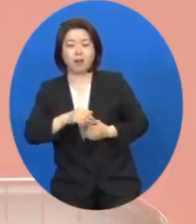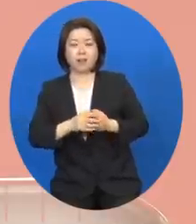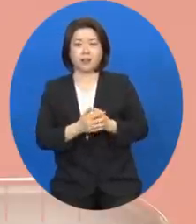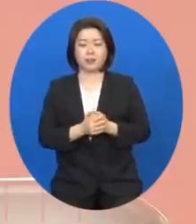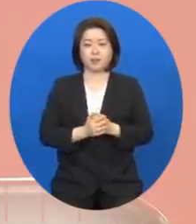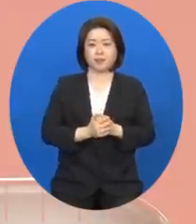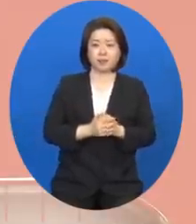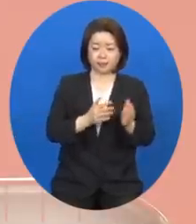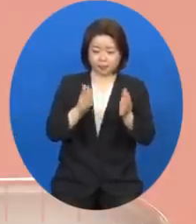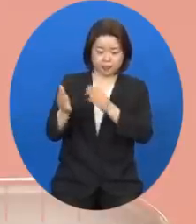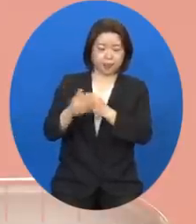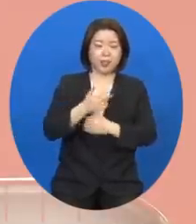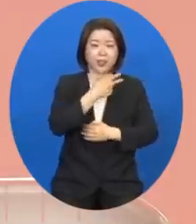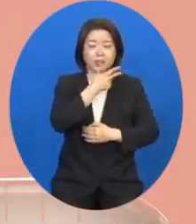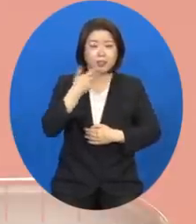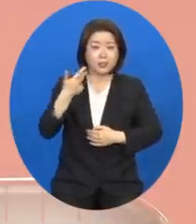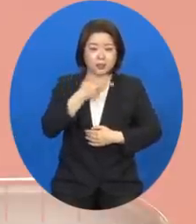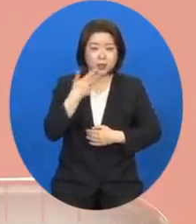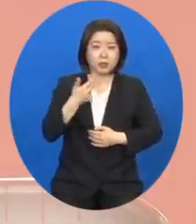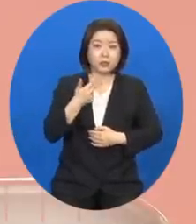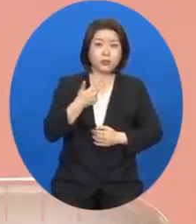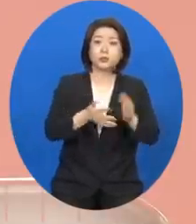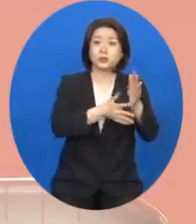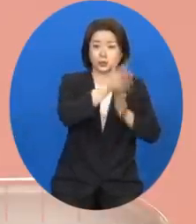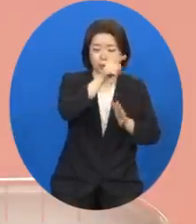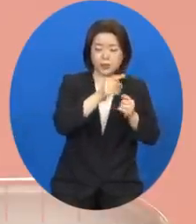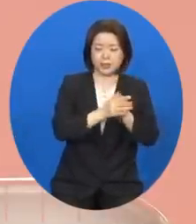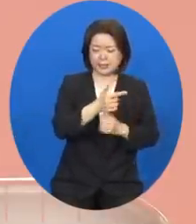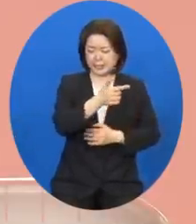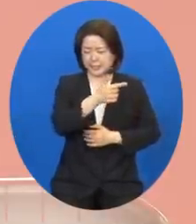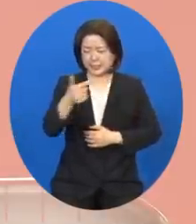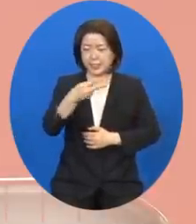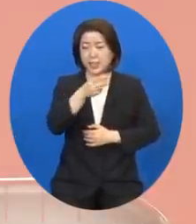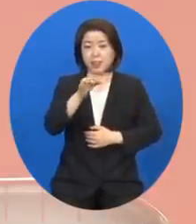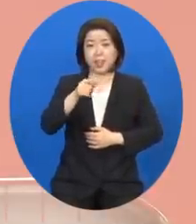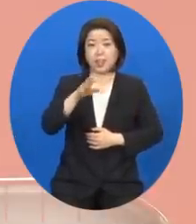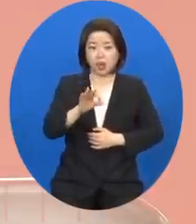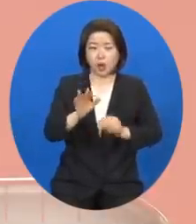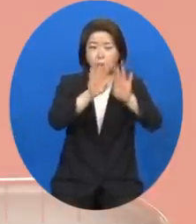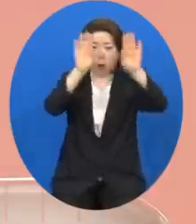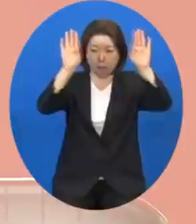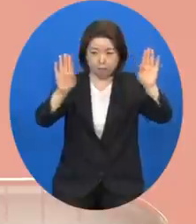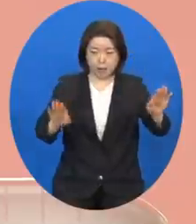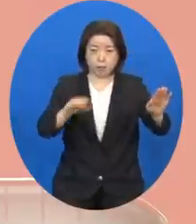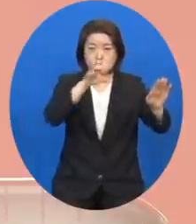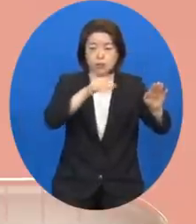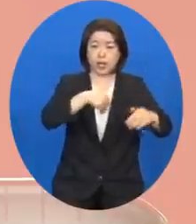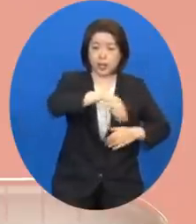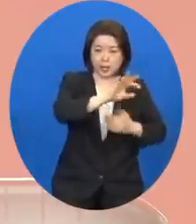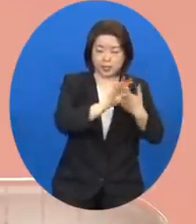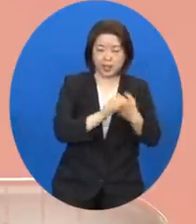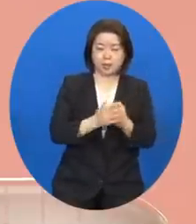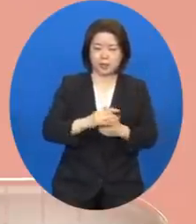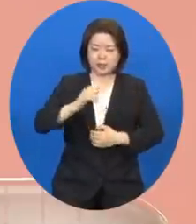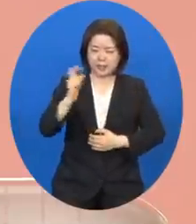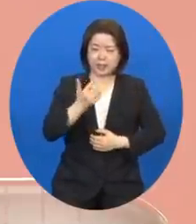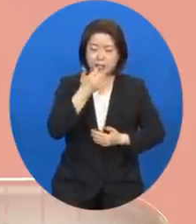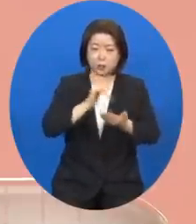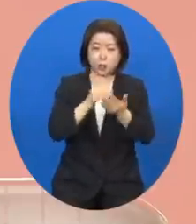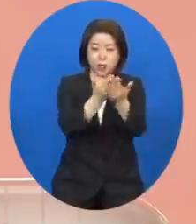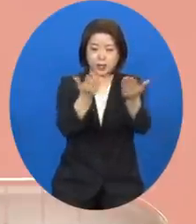영국 런던의 대형 박물관에 가면 아주 딱딱한 돌 하나가 전시되어져